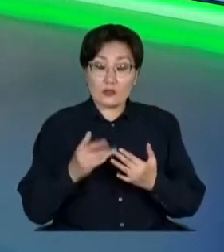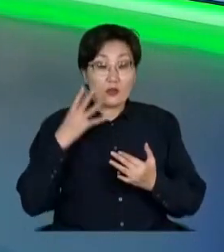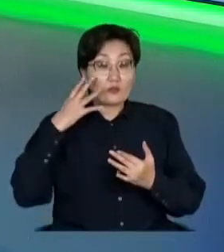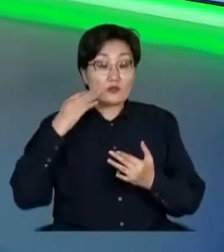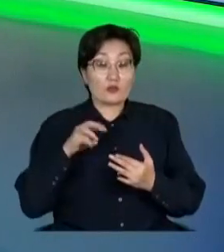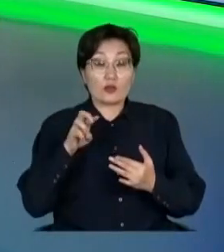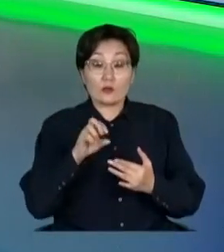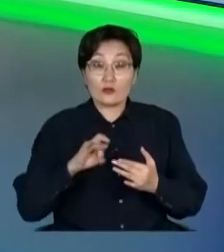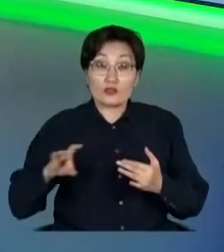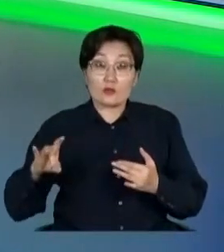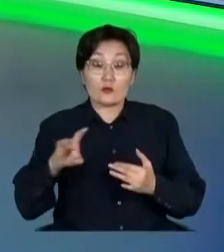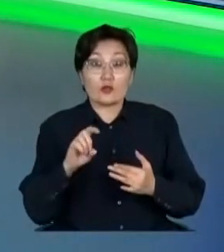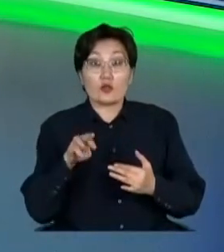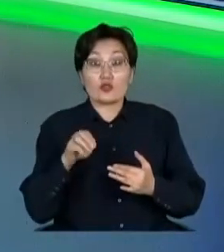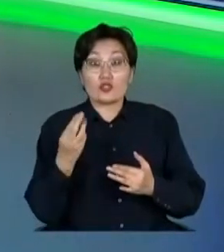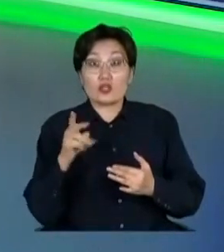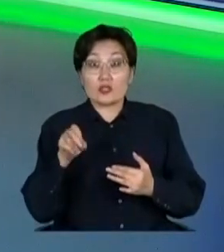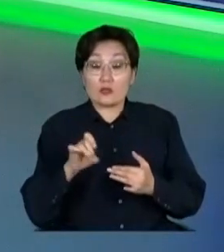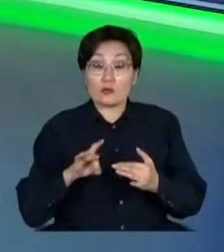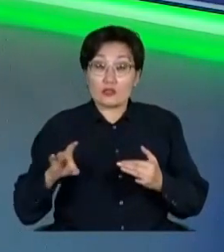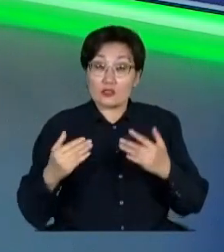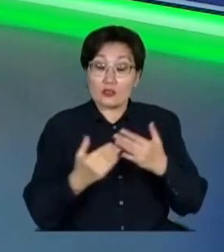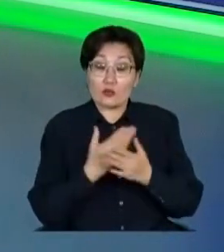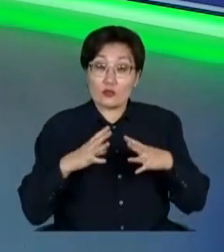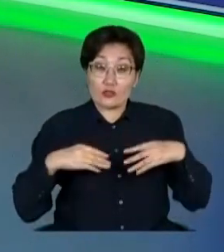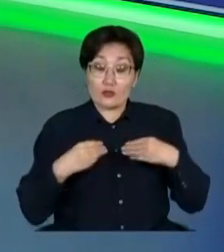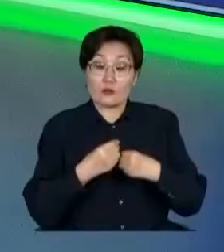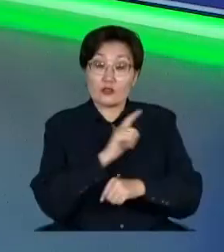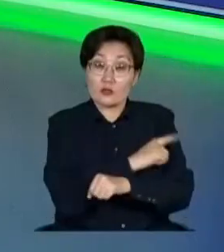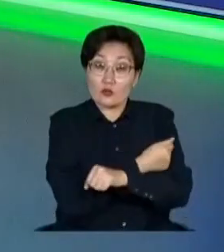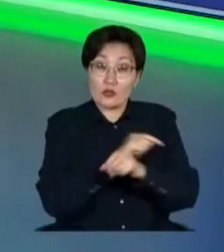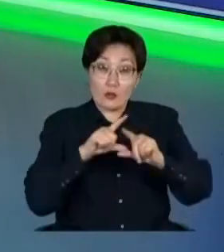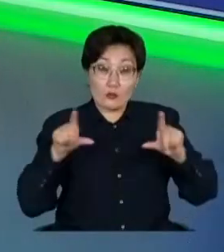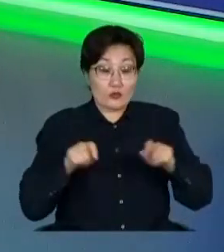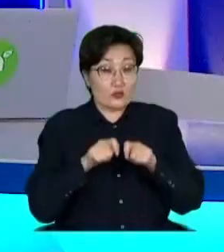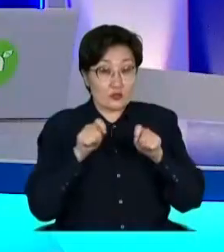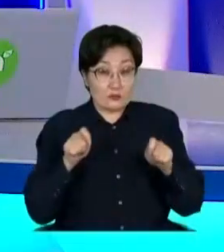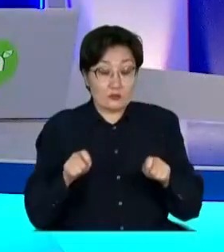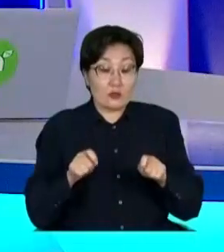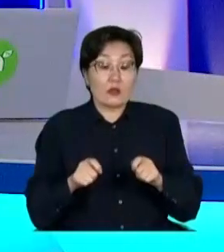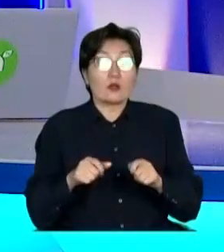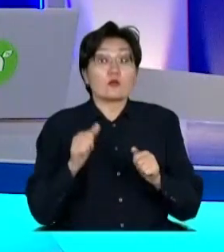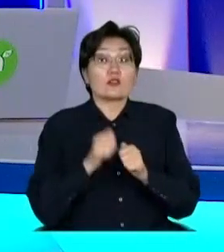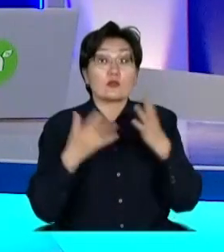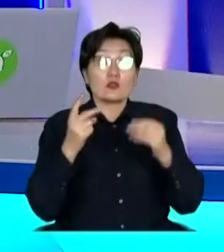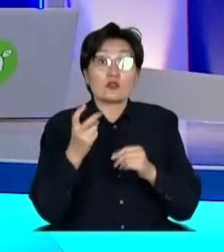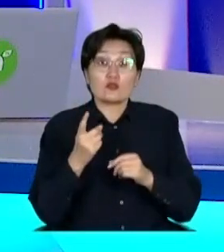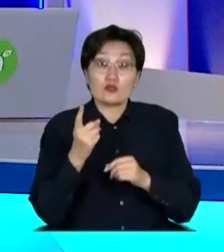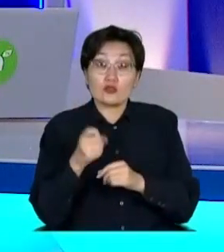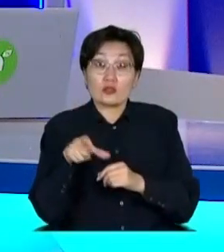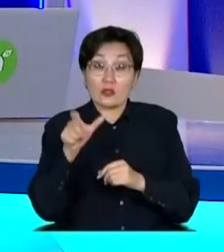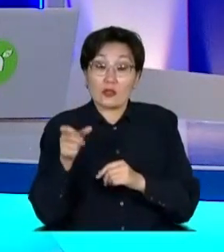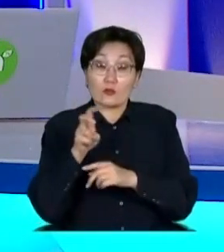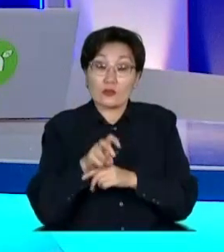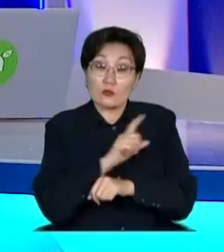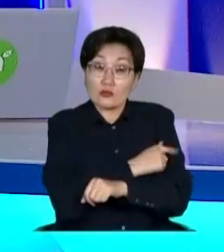Алматының Түрксіб ауданындағы Нұршашқан шағын ауданында жаңа отбасылық дәрігерлік амбулатория ашылды. Күніне 100 адамды қабылдай алатын